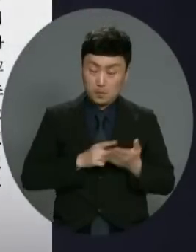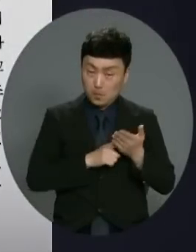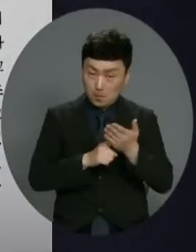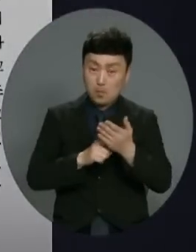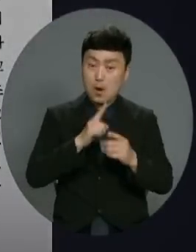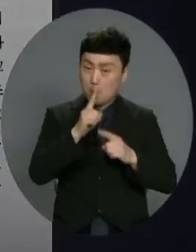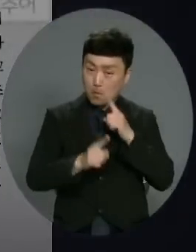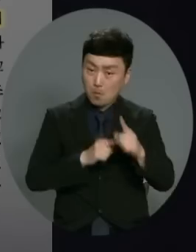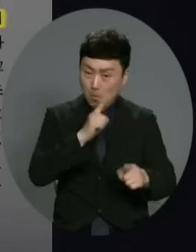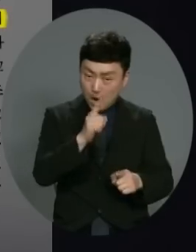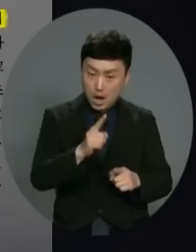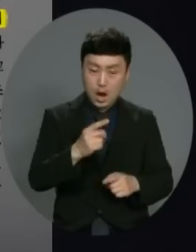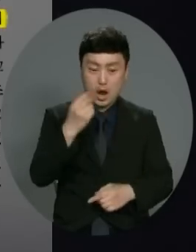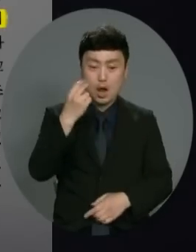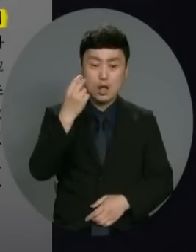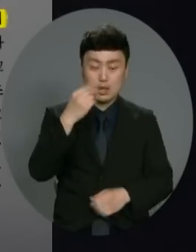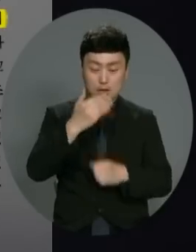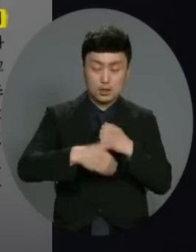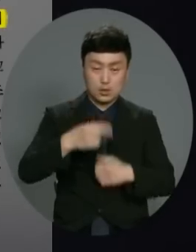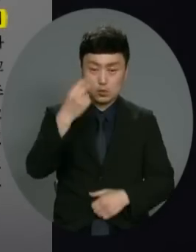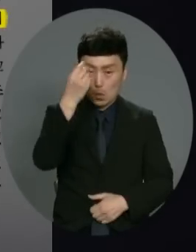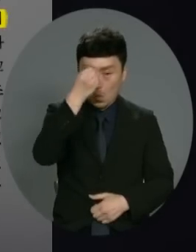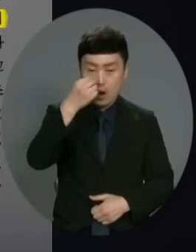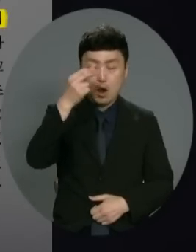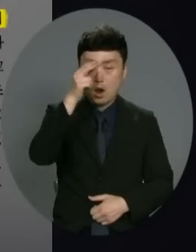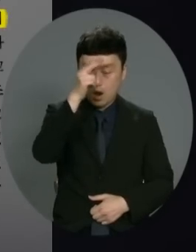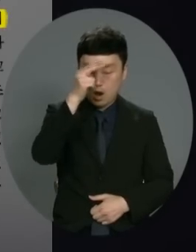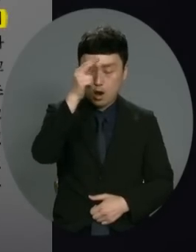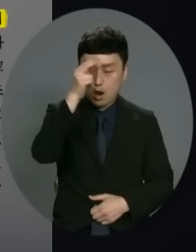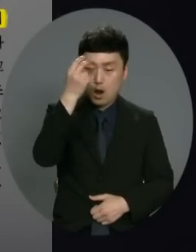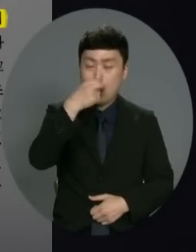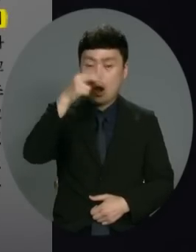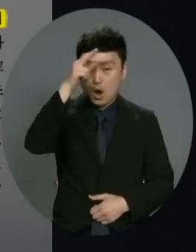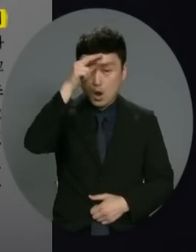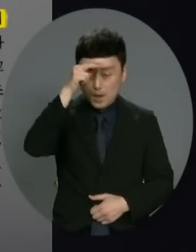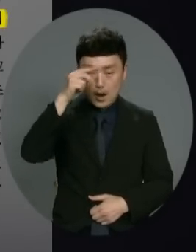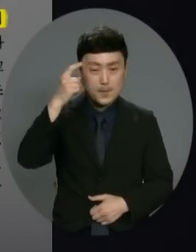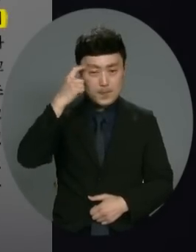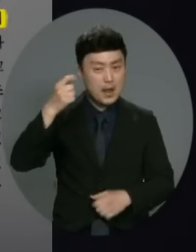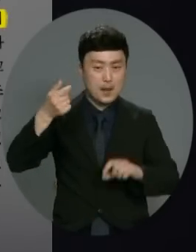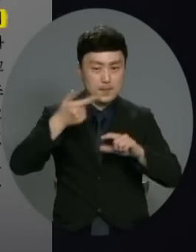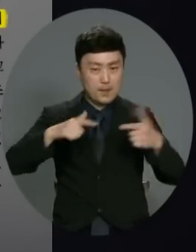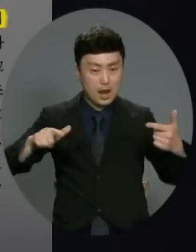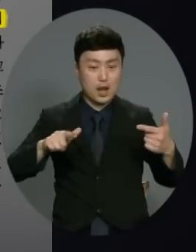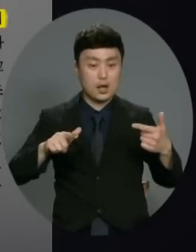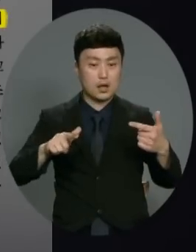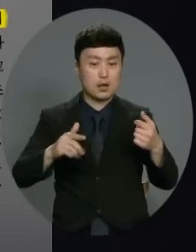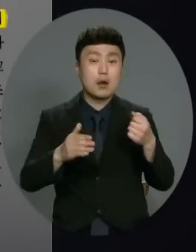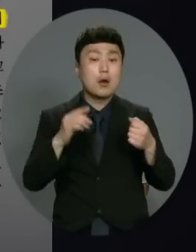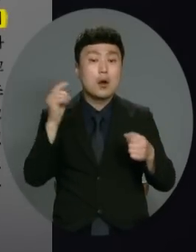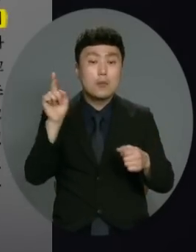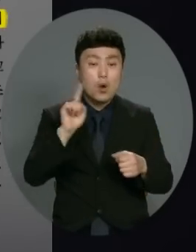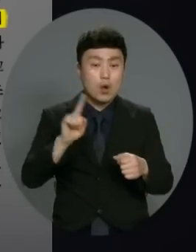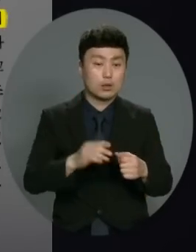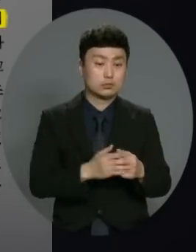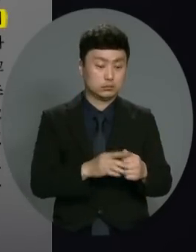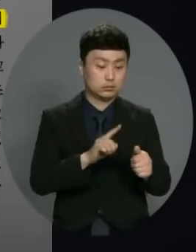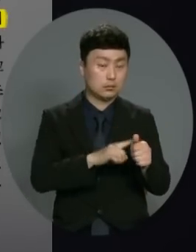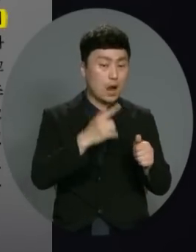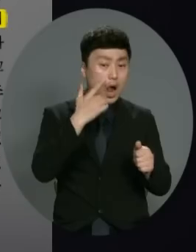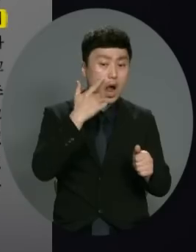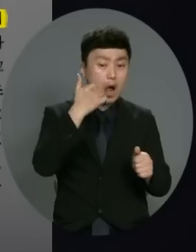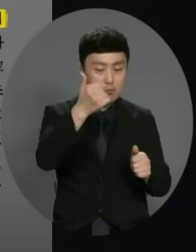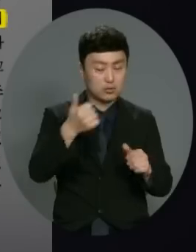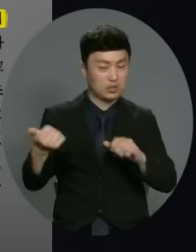항고하면서이 사건을 들여다본 대구고검은 수사 검사의 주장과 다르게 최전총장의 아버지가 나이와 금강상태